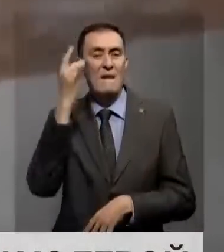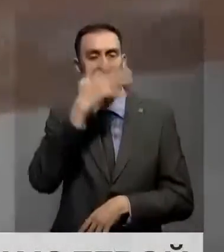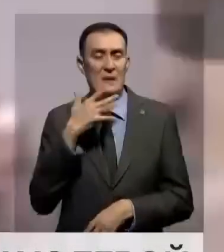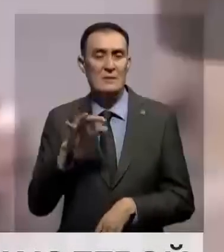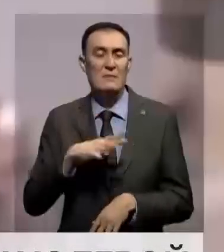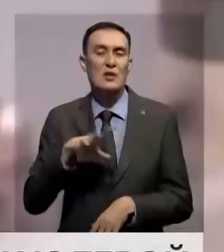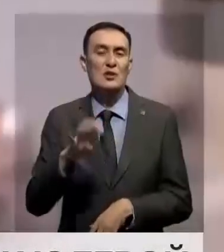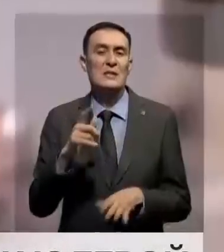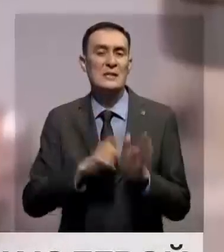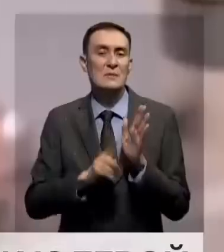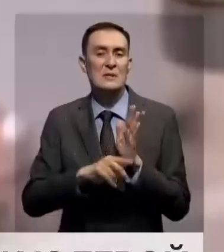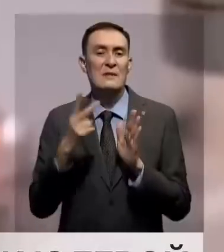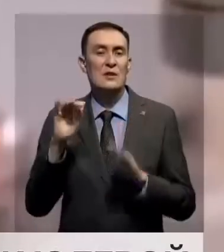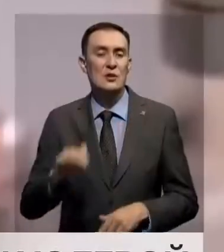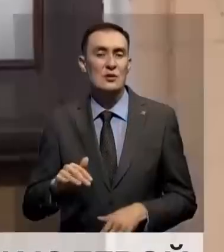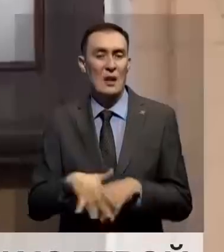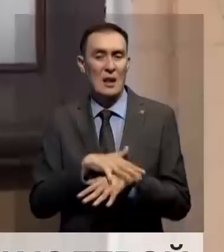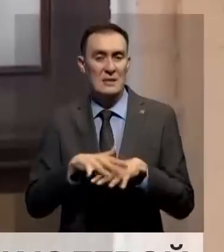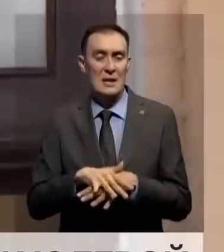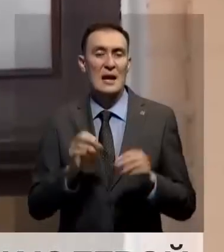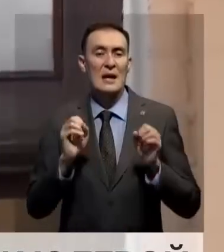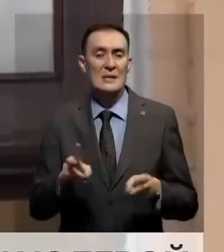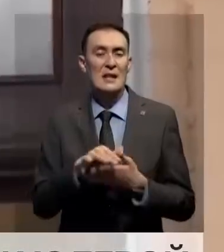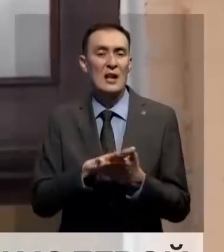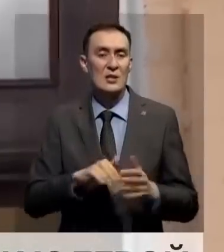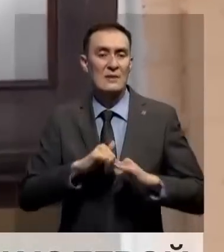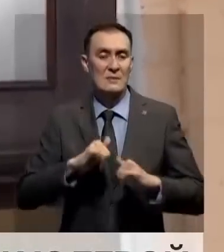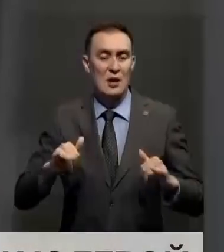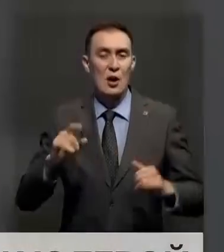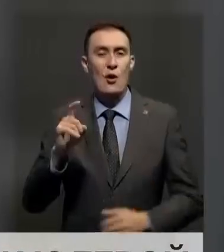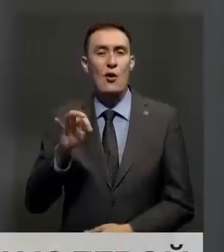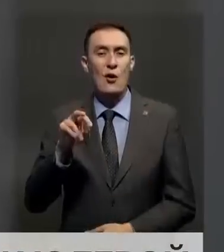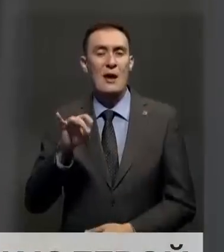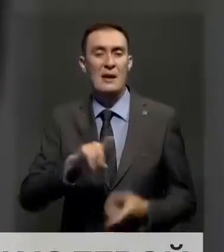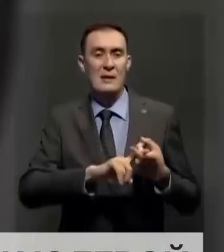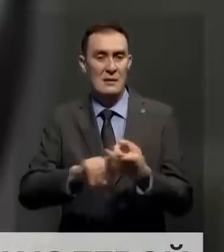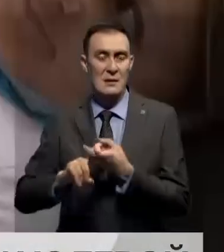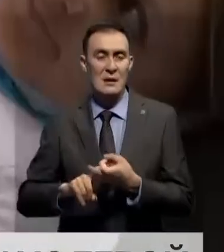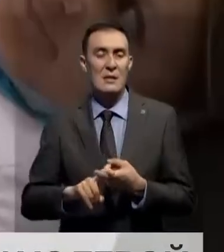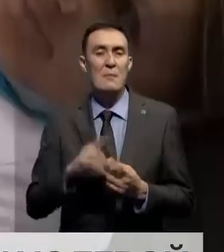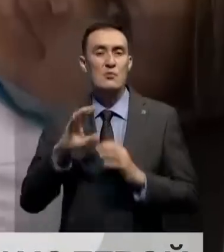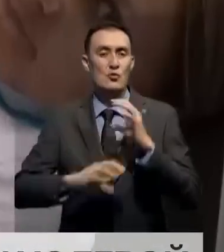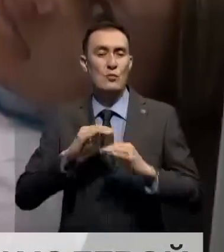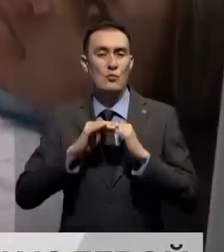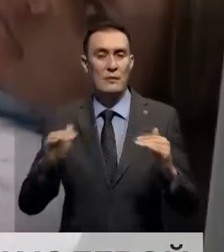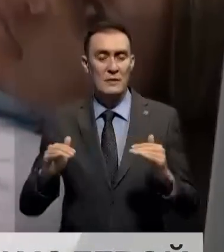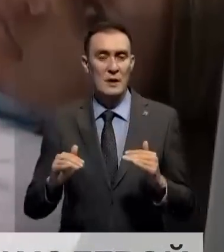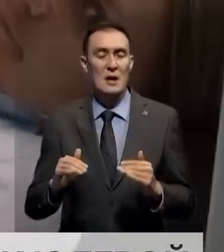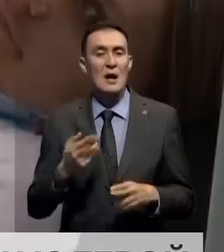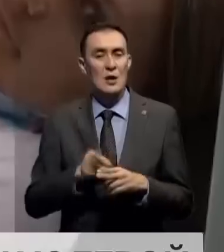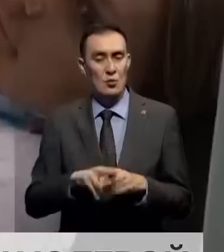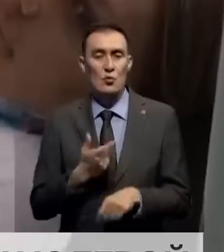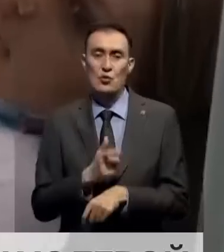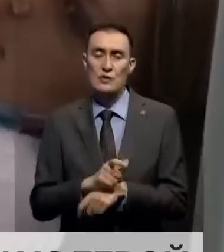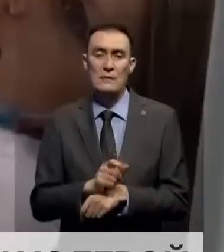африканских заболели 472 тысячи человек. Риск дальнейшего распространения холеры на глобальном уровне ВОЗ оценили